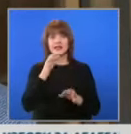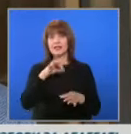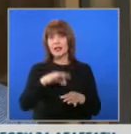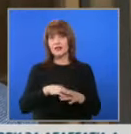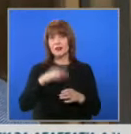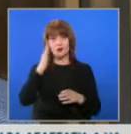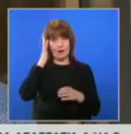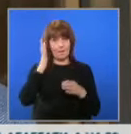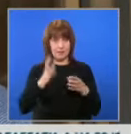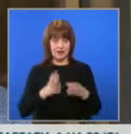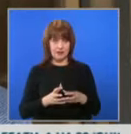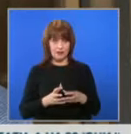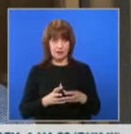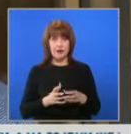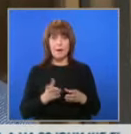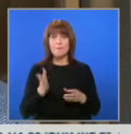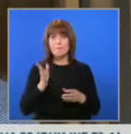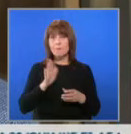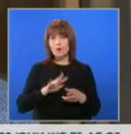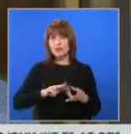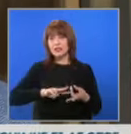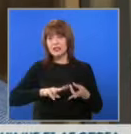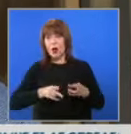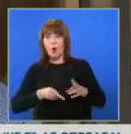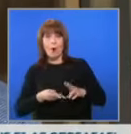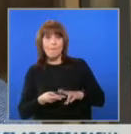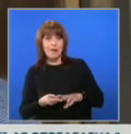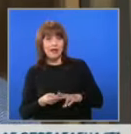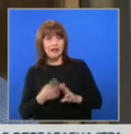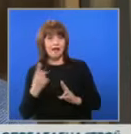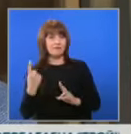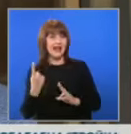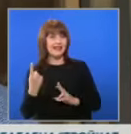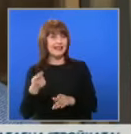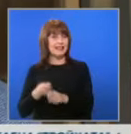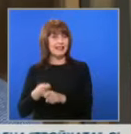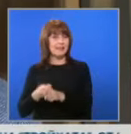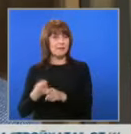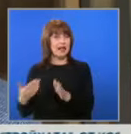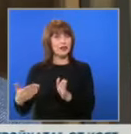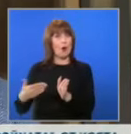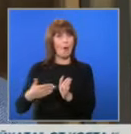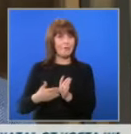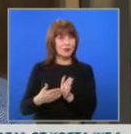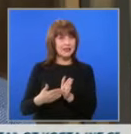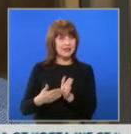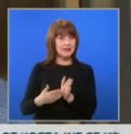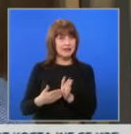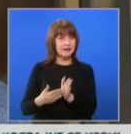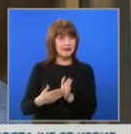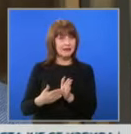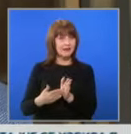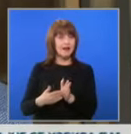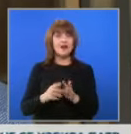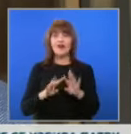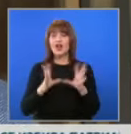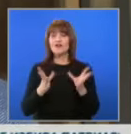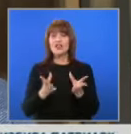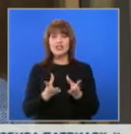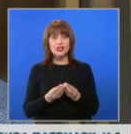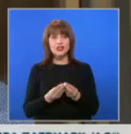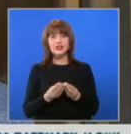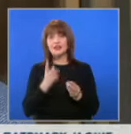това правителство. После вероятно да се обърнат ролите, ените да се правят на опозиция, както беше досега, но всъщност всичките